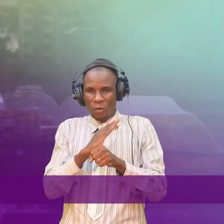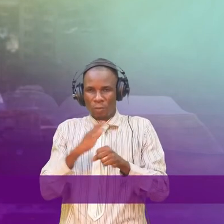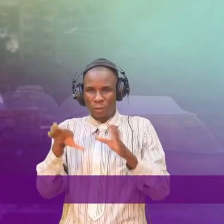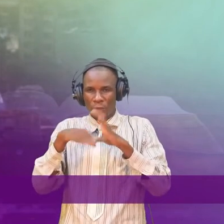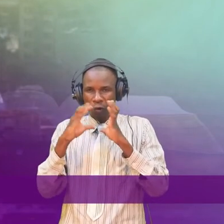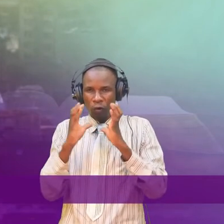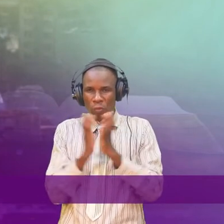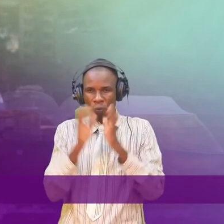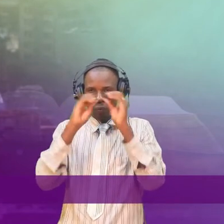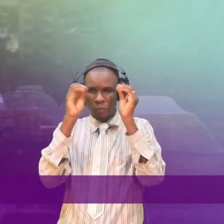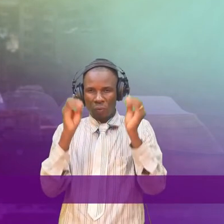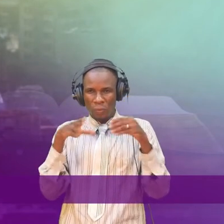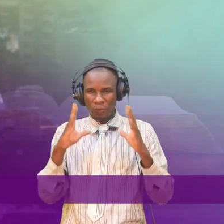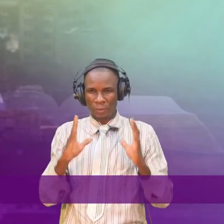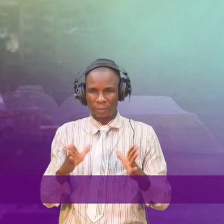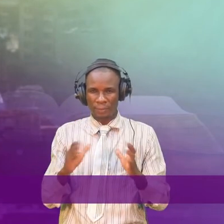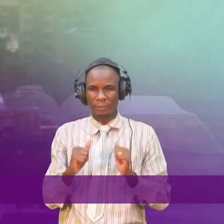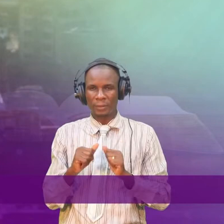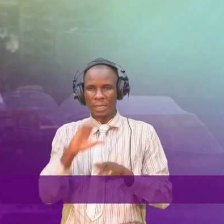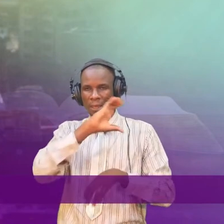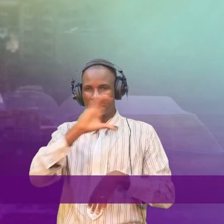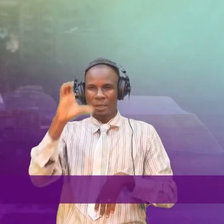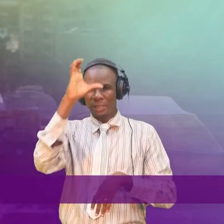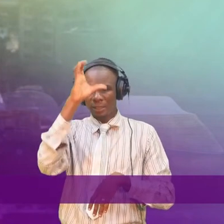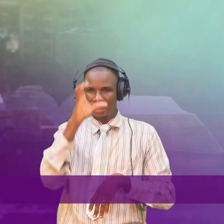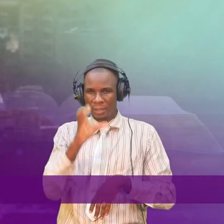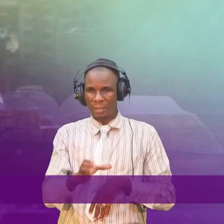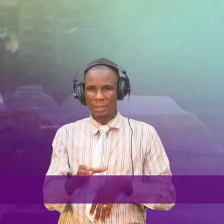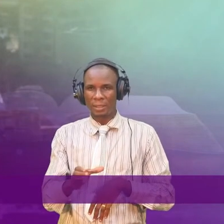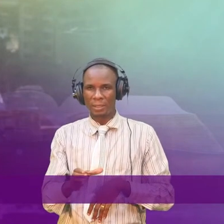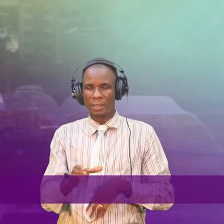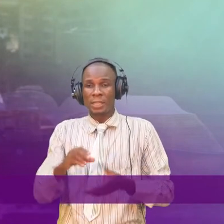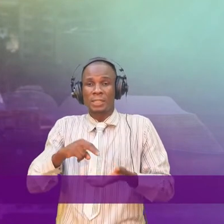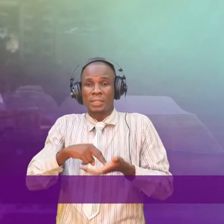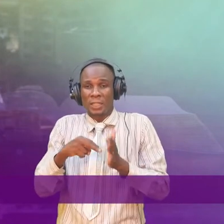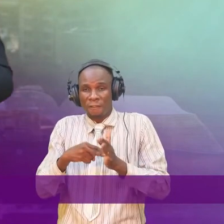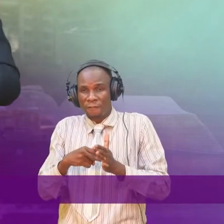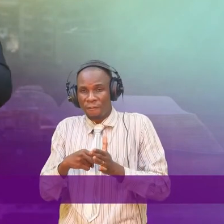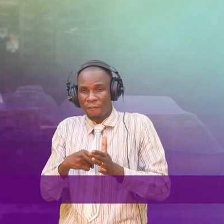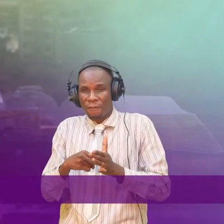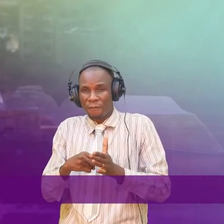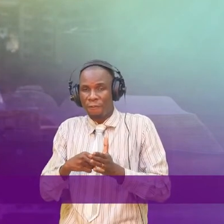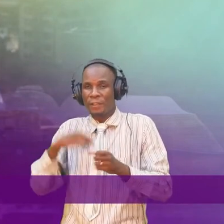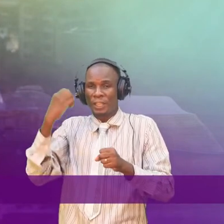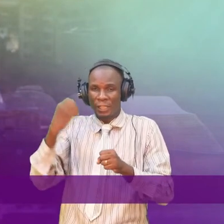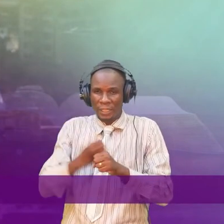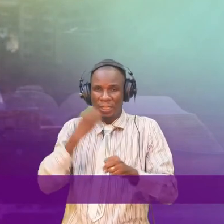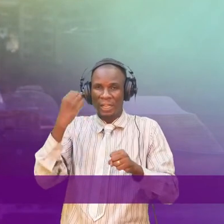kwa sababu kifo cha Yesu kinatoa majibu kwa shida na matatizo ya dhambi.